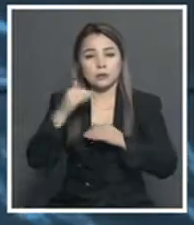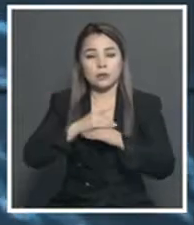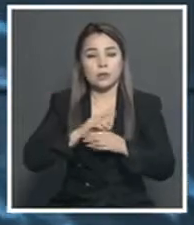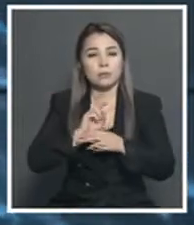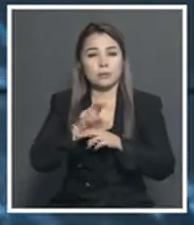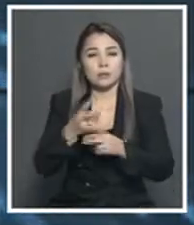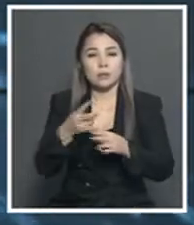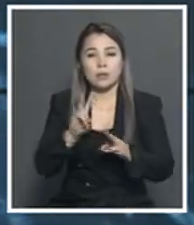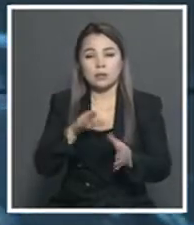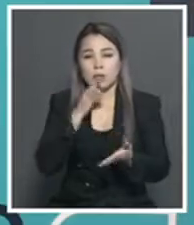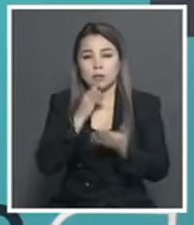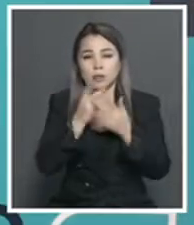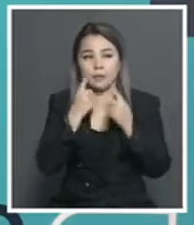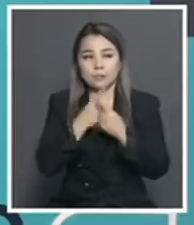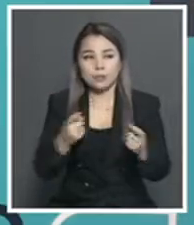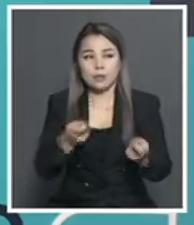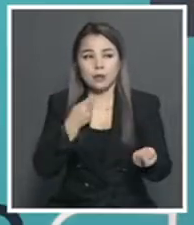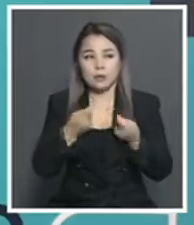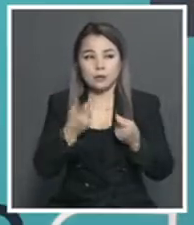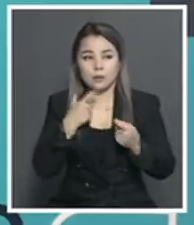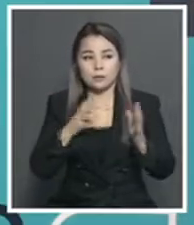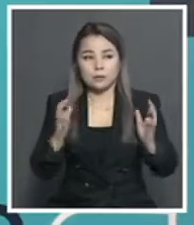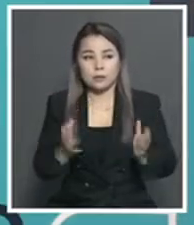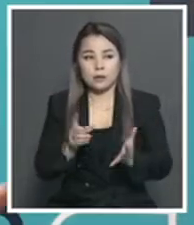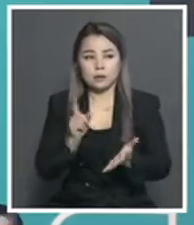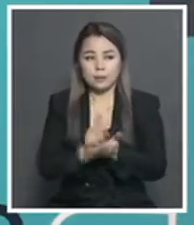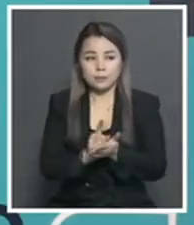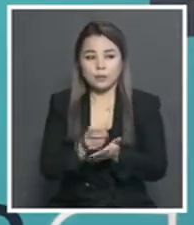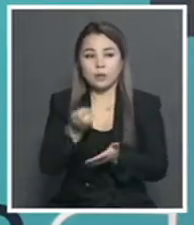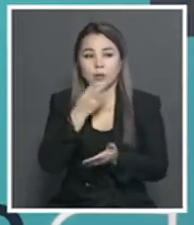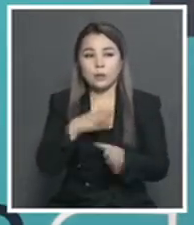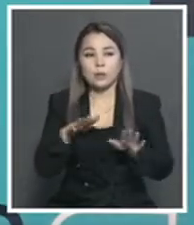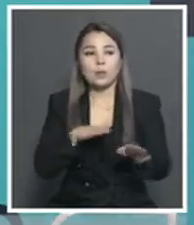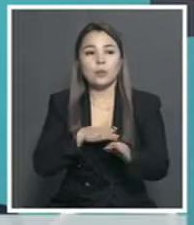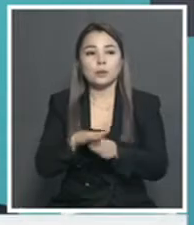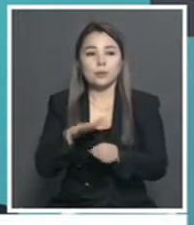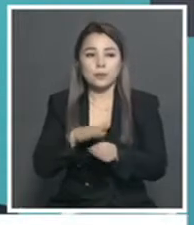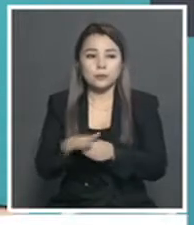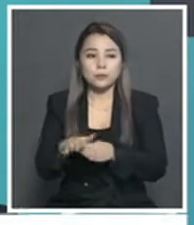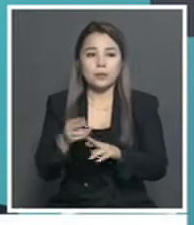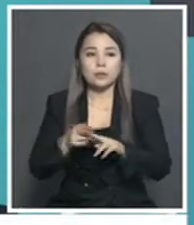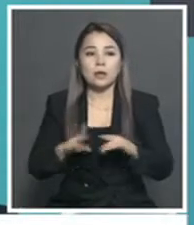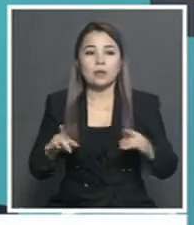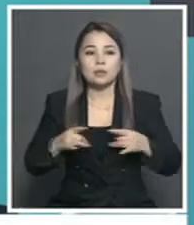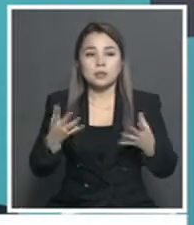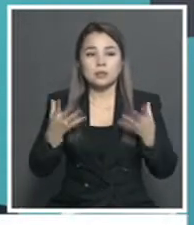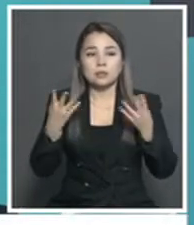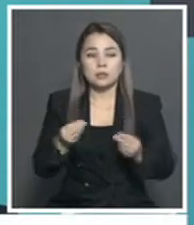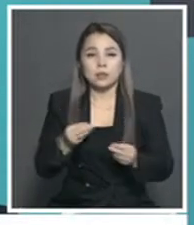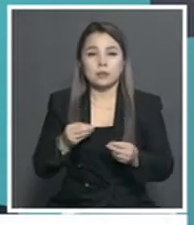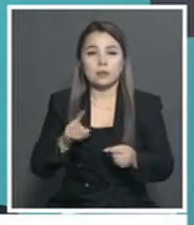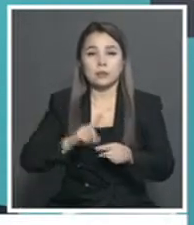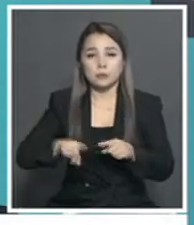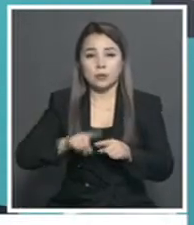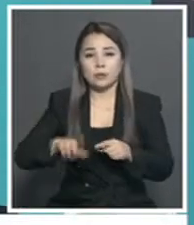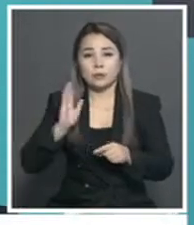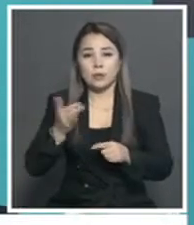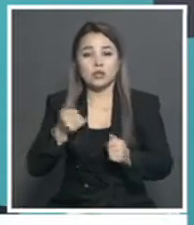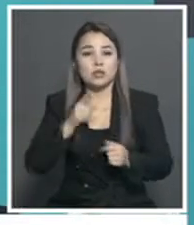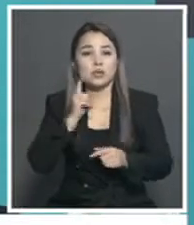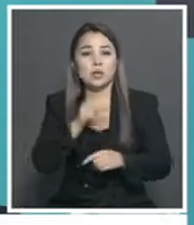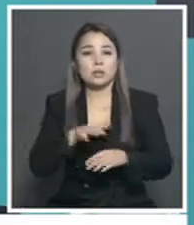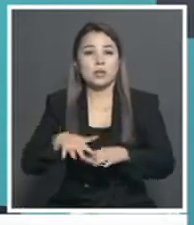шақырады. Сақтық шараларын жақсы орындап, мына мерекелер келе жатыр. Әсіресе